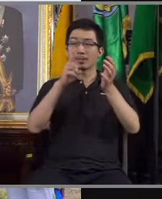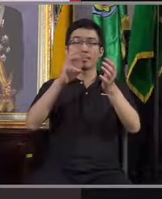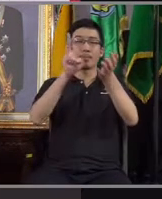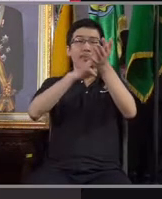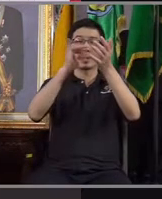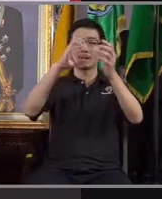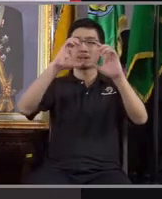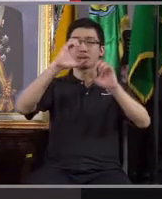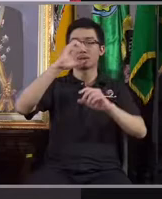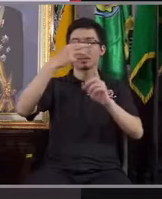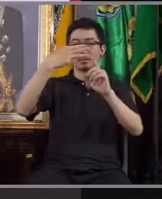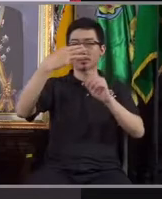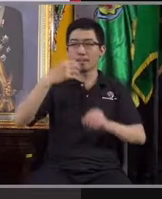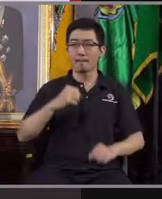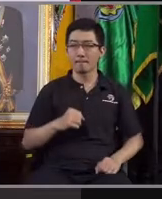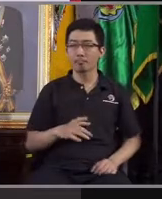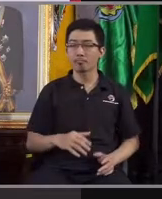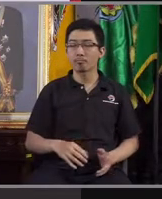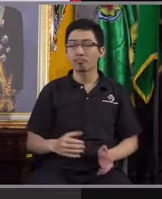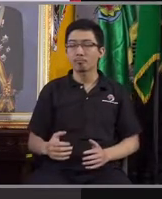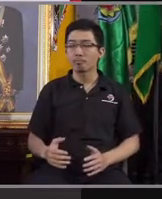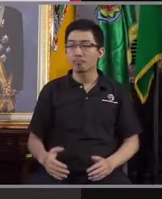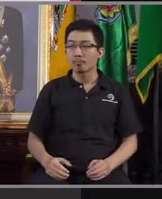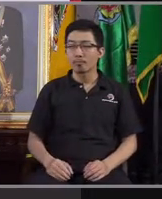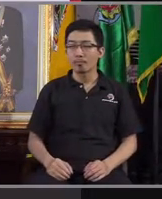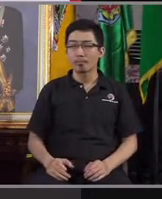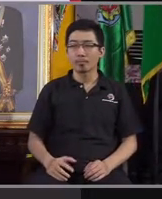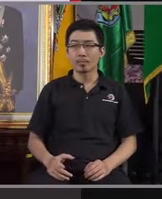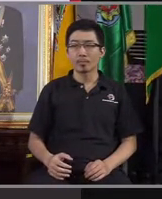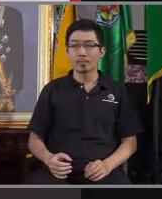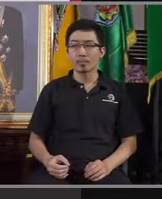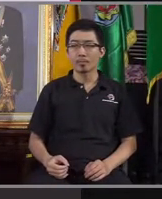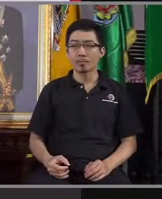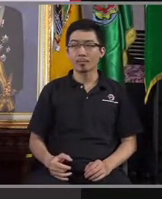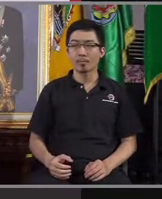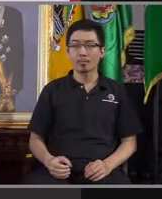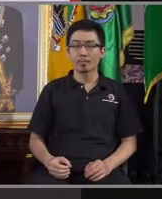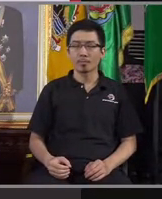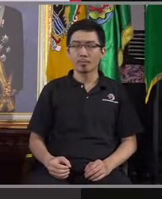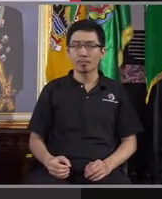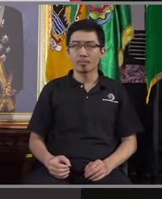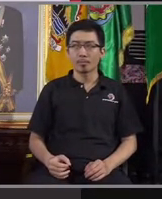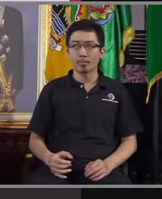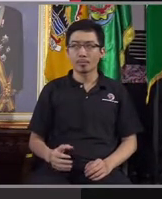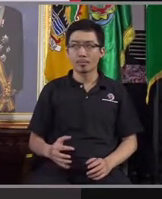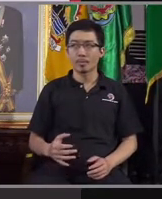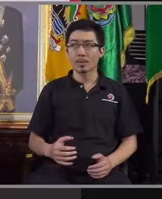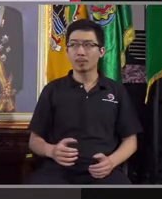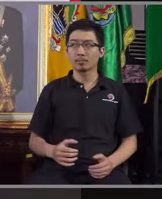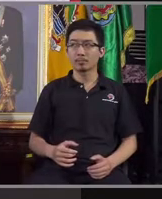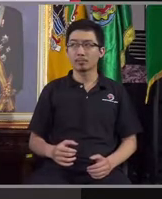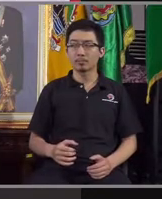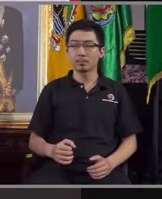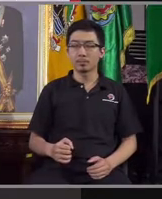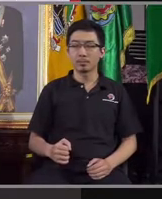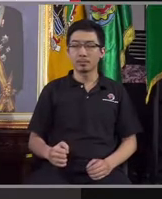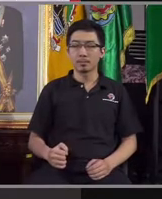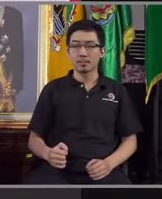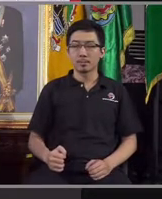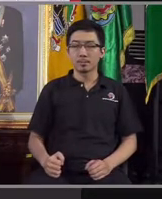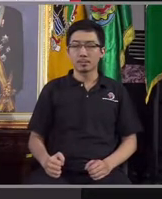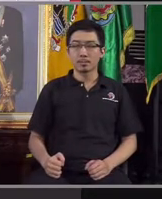Slide berikutnya, ini adalah untuk kreativitas anak-anak, dan juga kita kerjasama dengan BPPT untuk